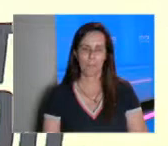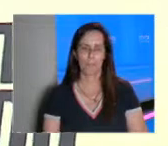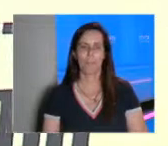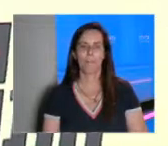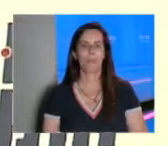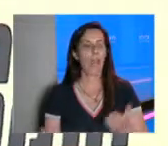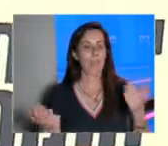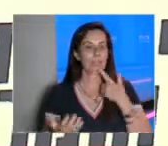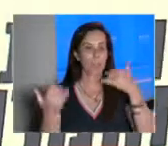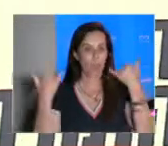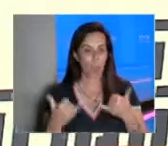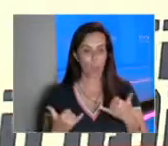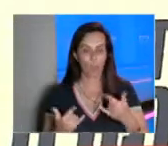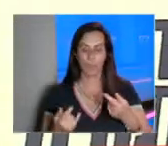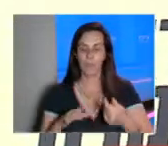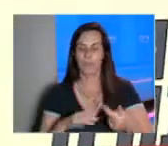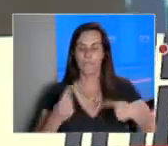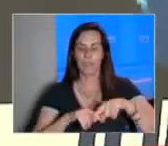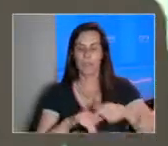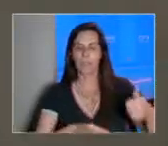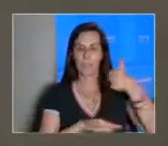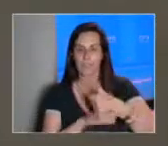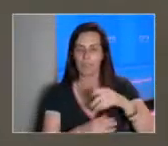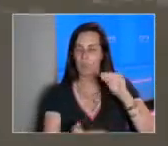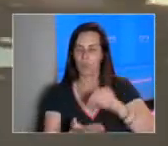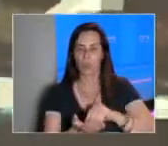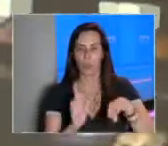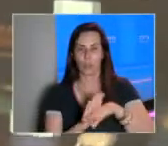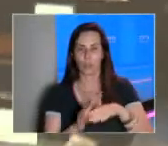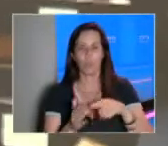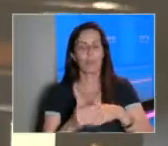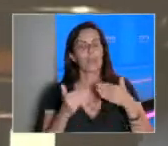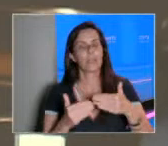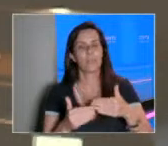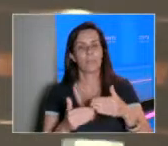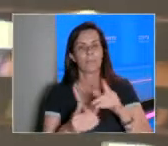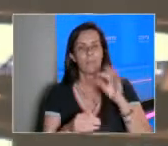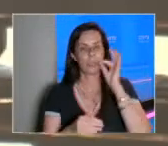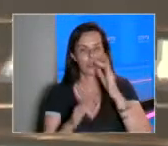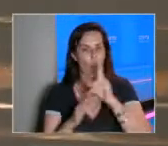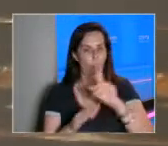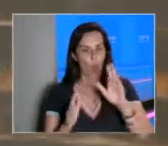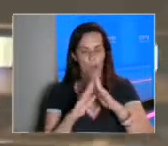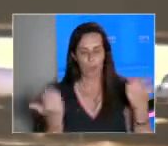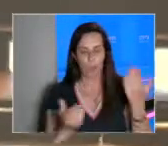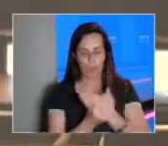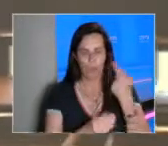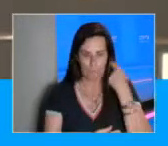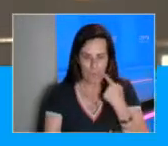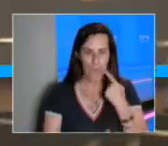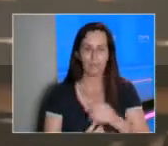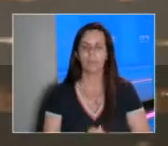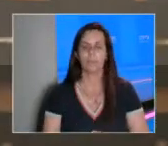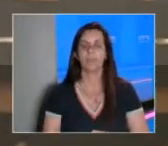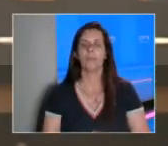נדב אלימלך, תודה לך. אז אמרנו היום שוועדת השרים אישרה את הצעות החוק במטרה לקדם אי הפללה של שימוש בסם הקנאביס לצריכה